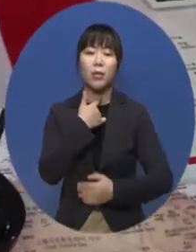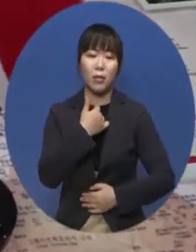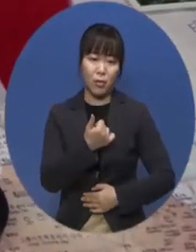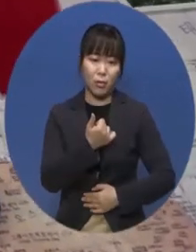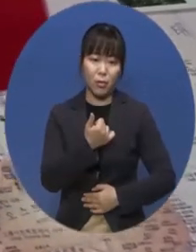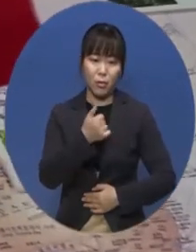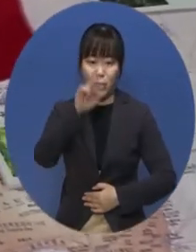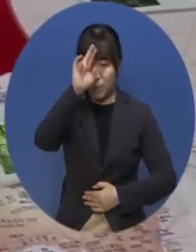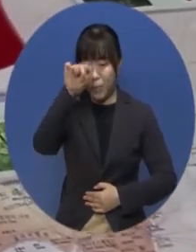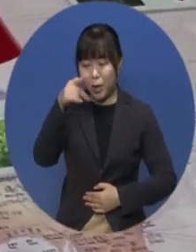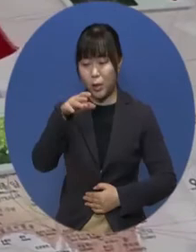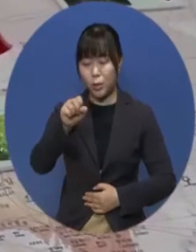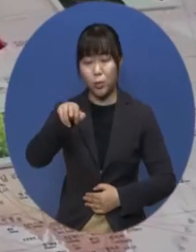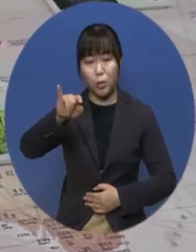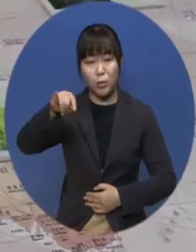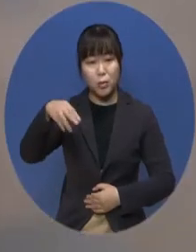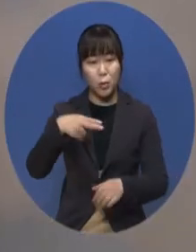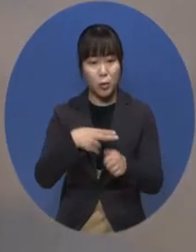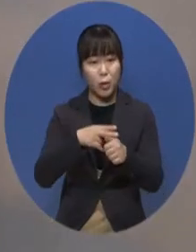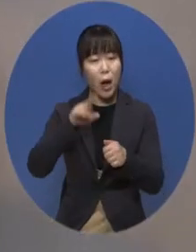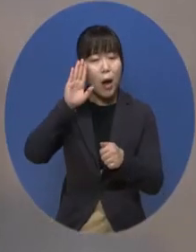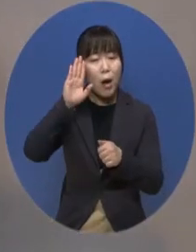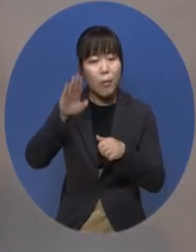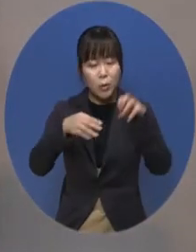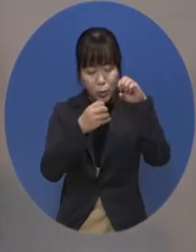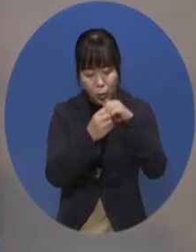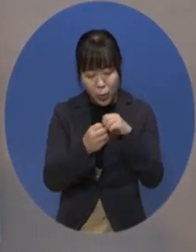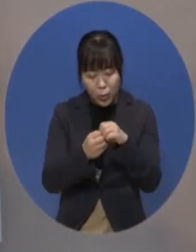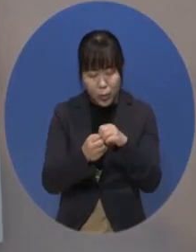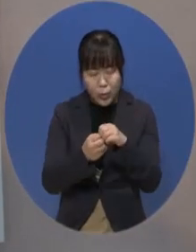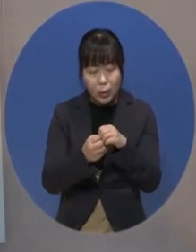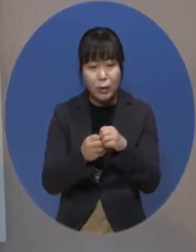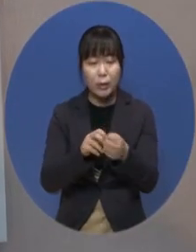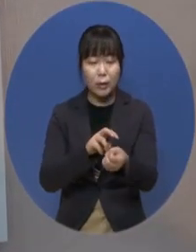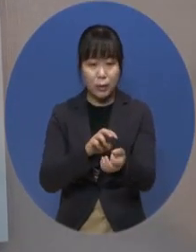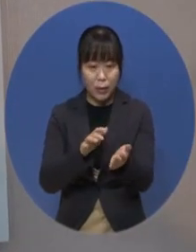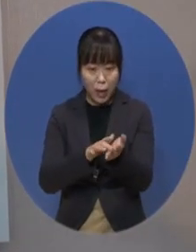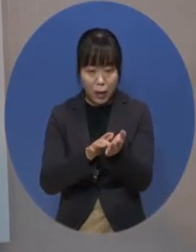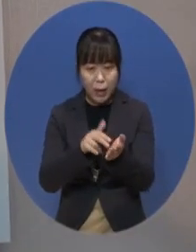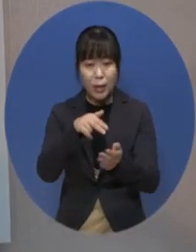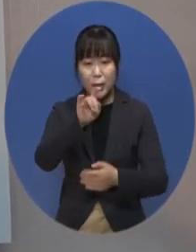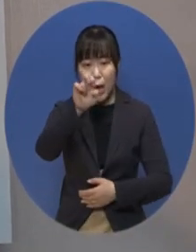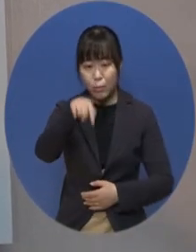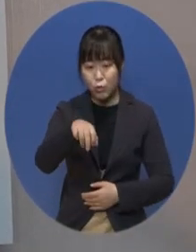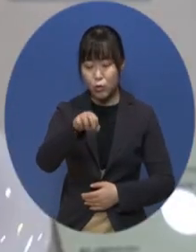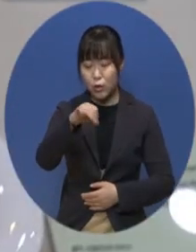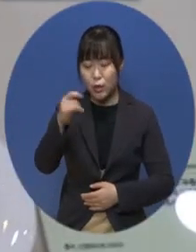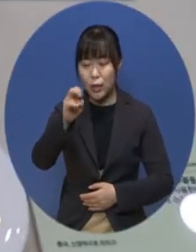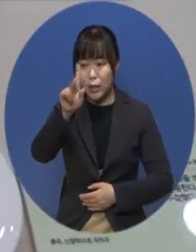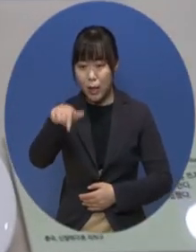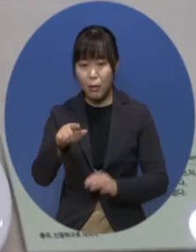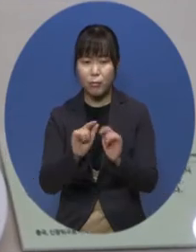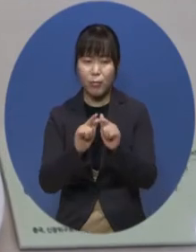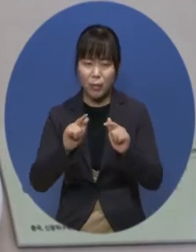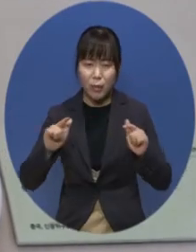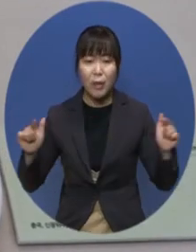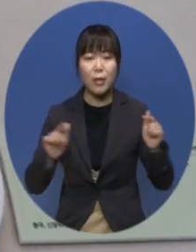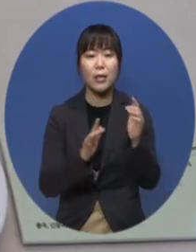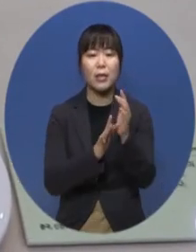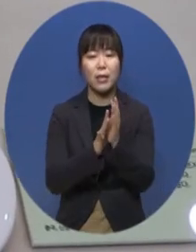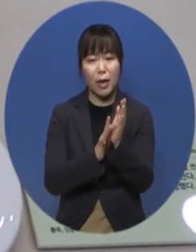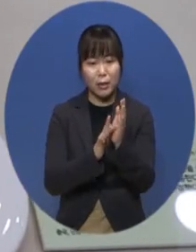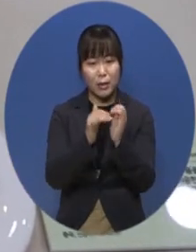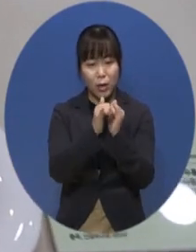순천대학교 박종철 교수는 앞으로 전통의학인 자무, 의약 등 다양한